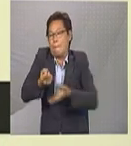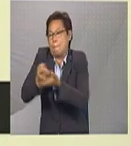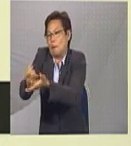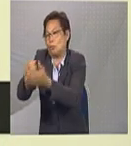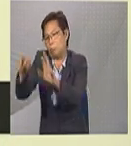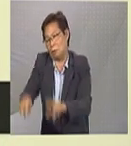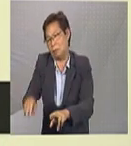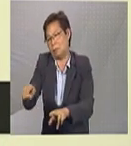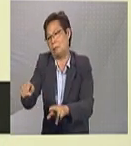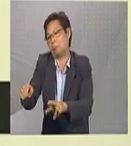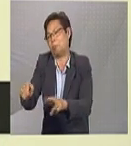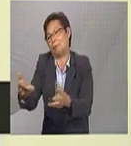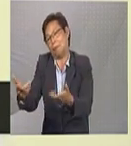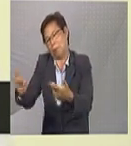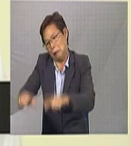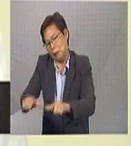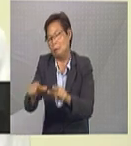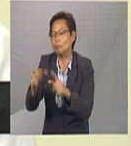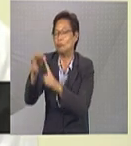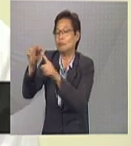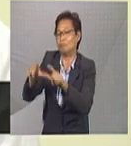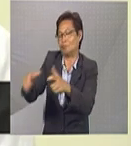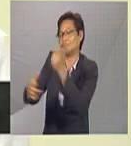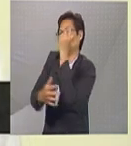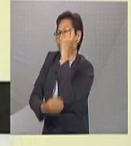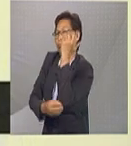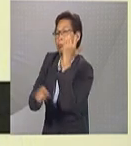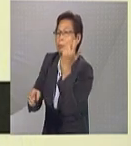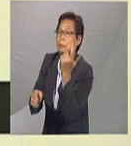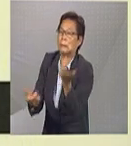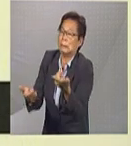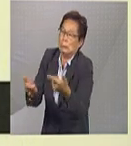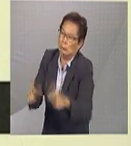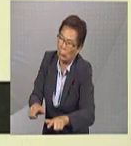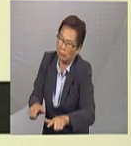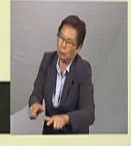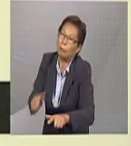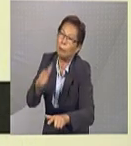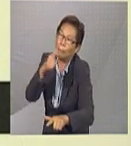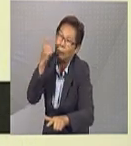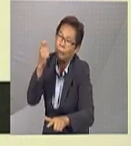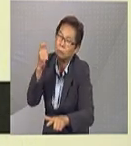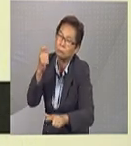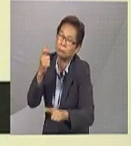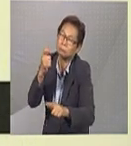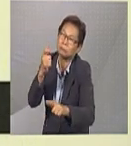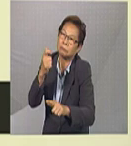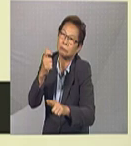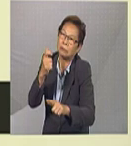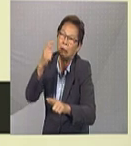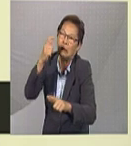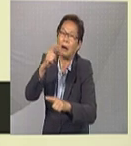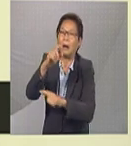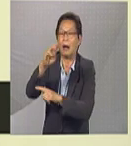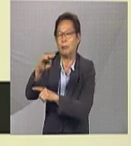terkesan, terutamanya golongan miskin yang terkesan akibat daripada sekatan pergerakan